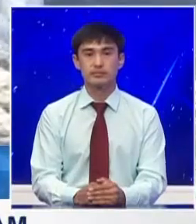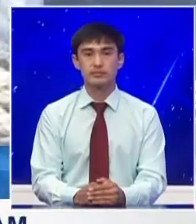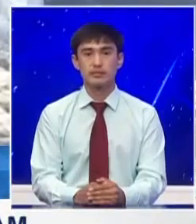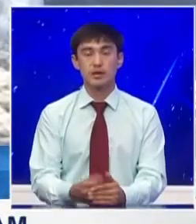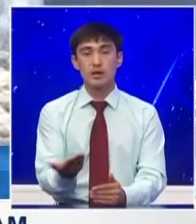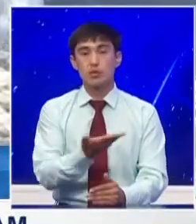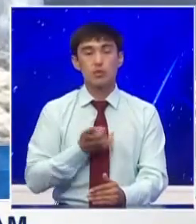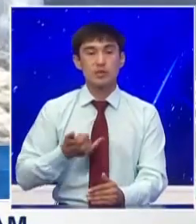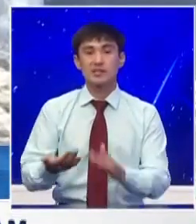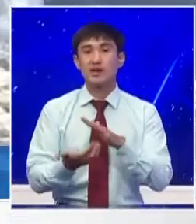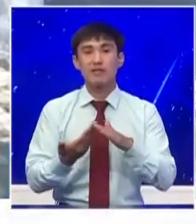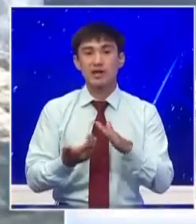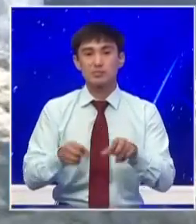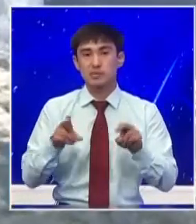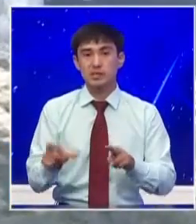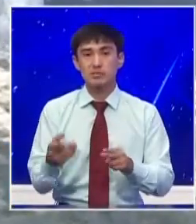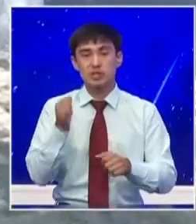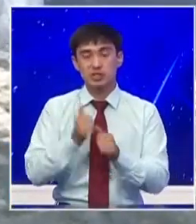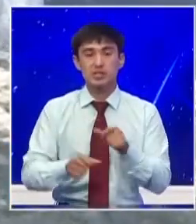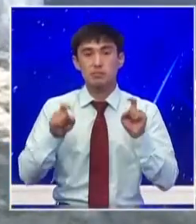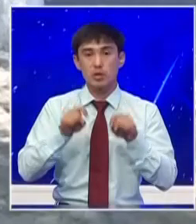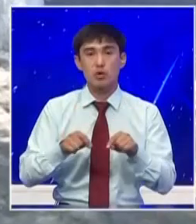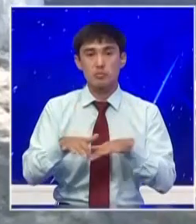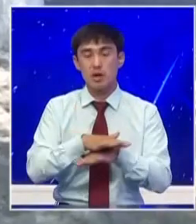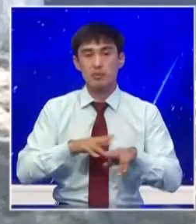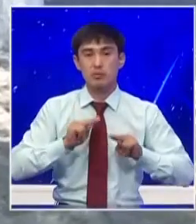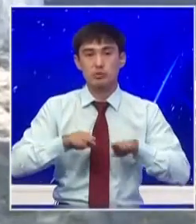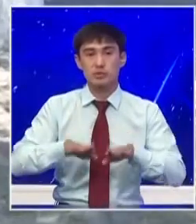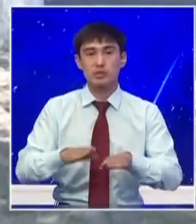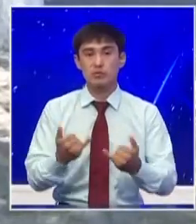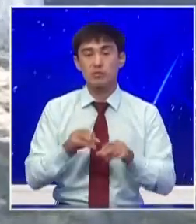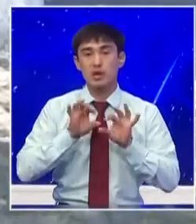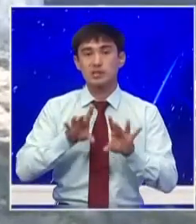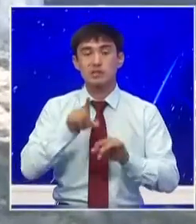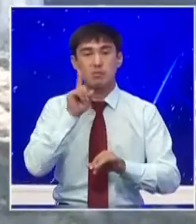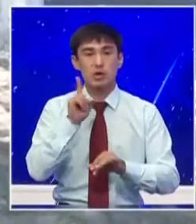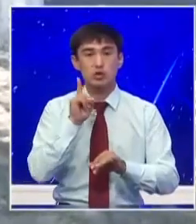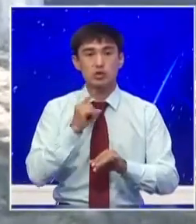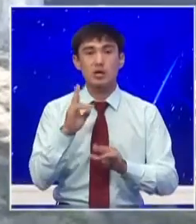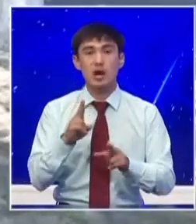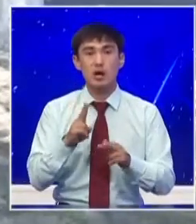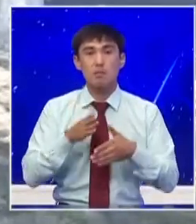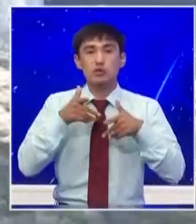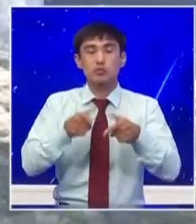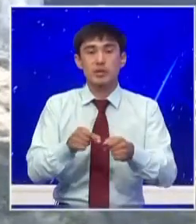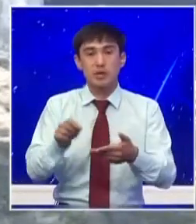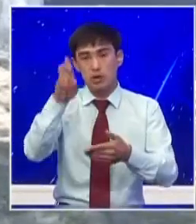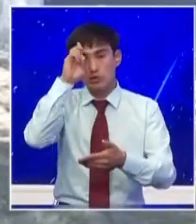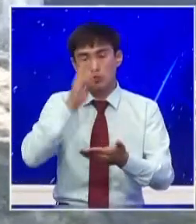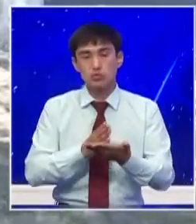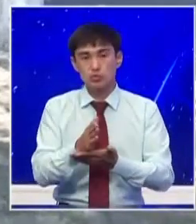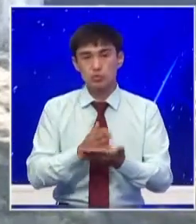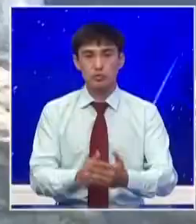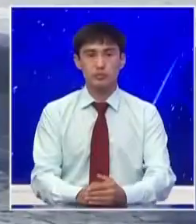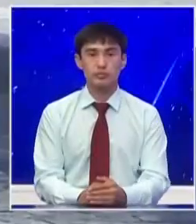У нас не хватает специалистов, поэтому мы часто посещаем ярмарку вакансий. Сегодня мы рассказали молодежи о тонкостях поступления на государственную